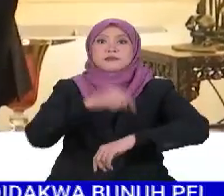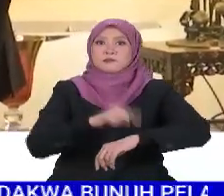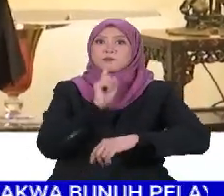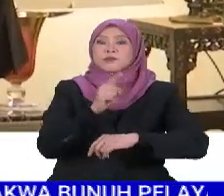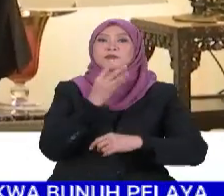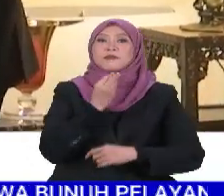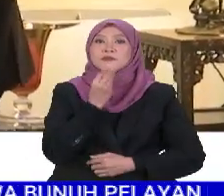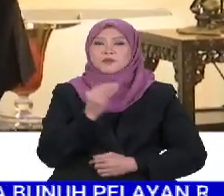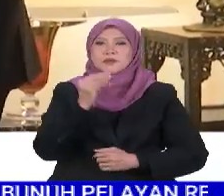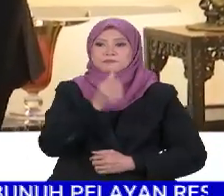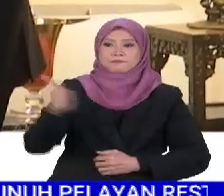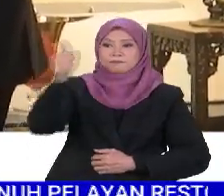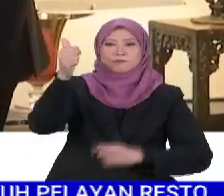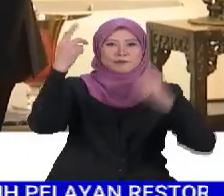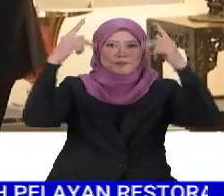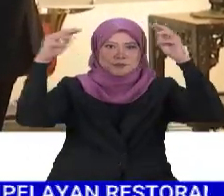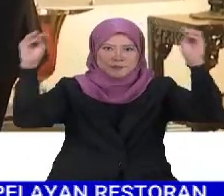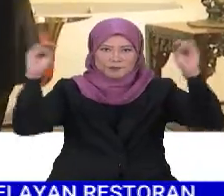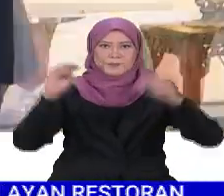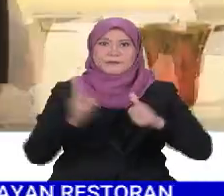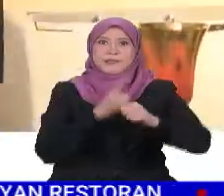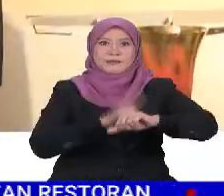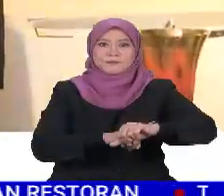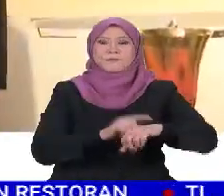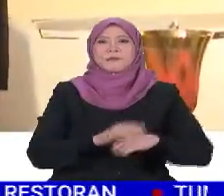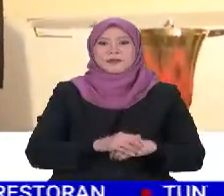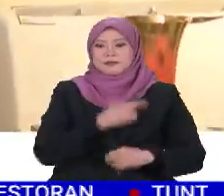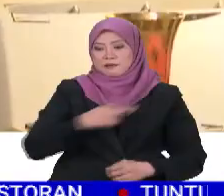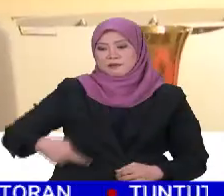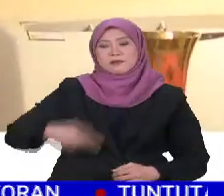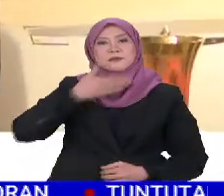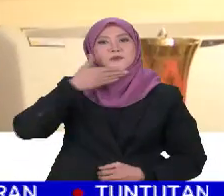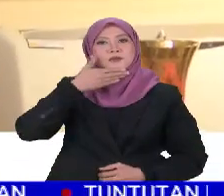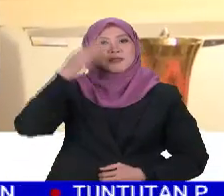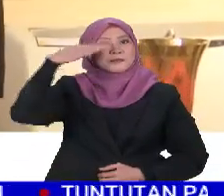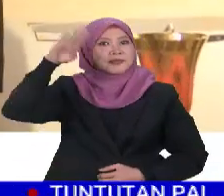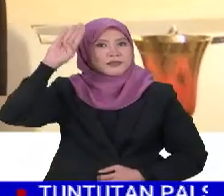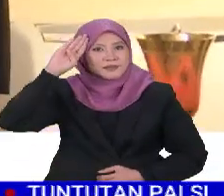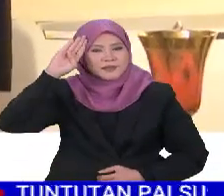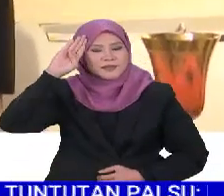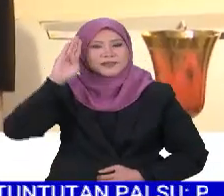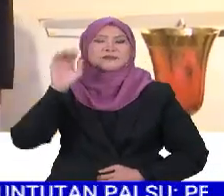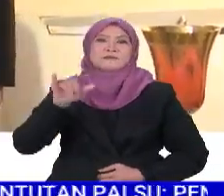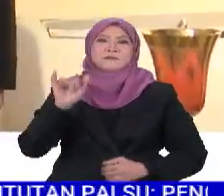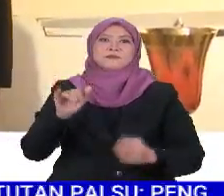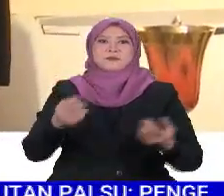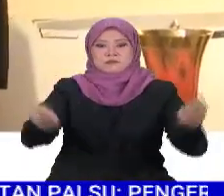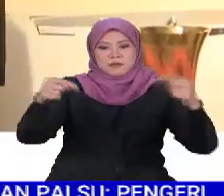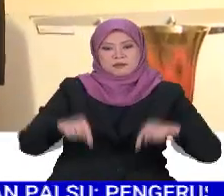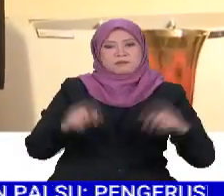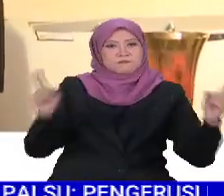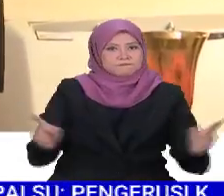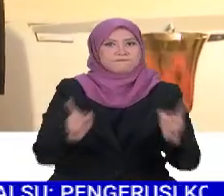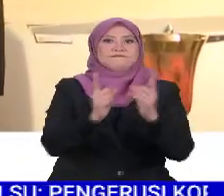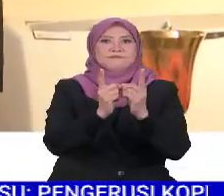Datuk Seri Anwar memegang jawatan sebagai Perdana Menteri. Raja Muda Perlis Tuanku Syed Faizuddin Jamalul Lail turut berkenan berangkat ke sesi